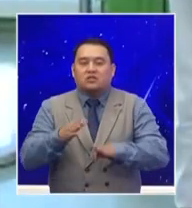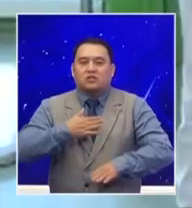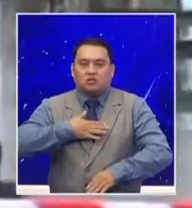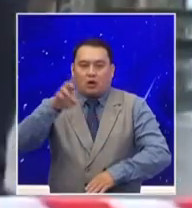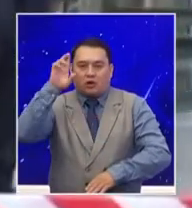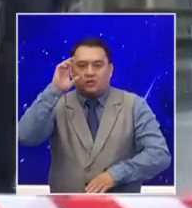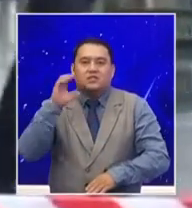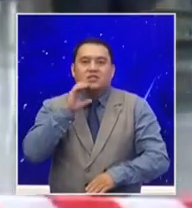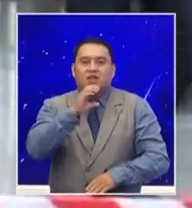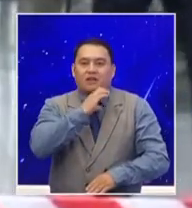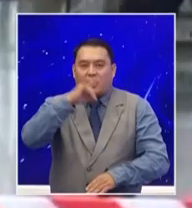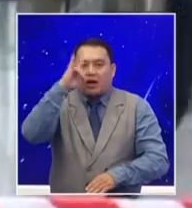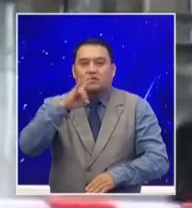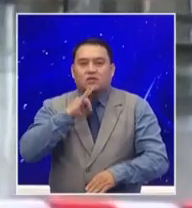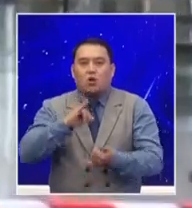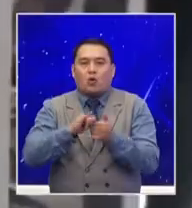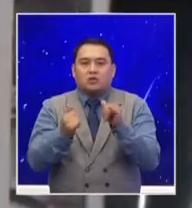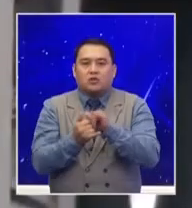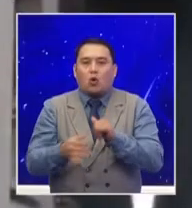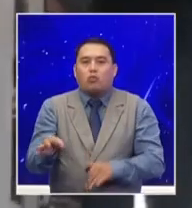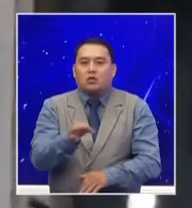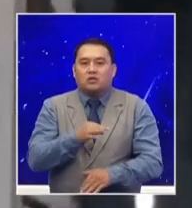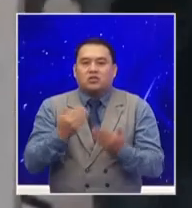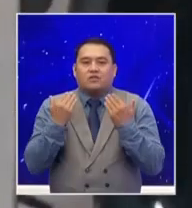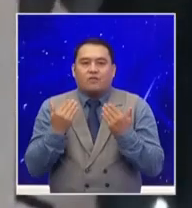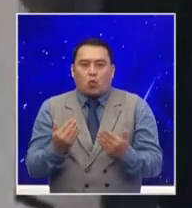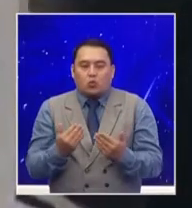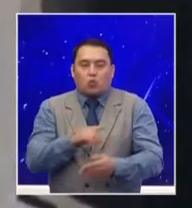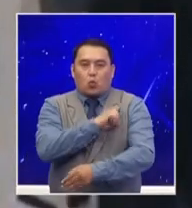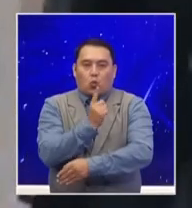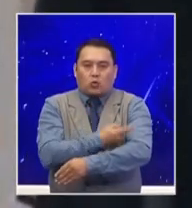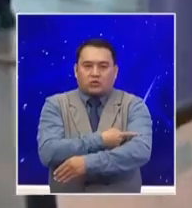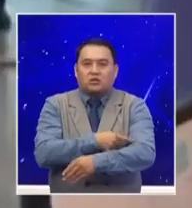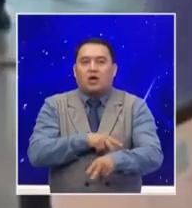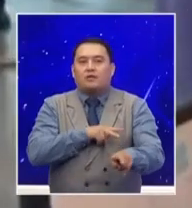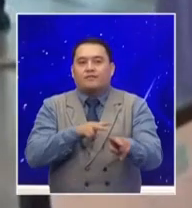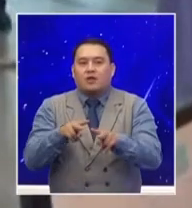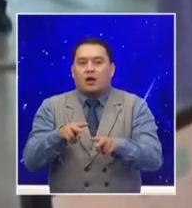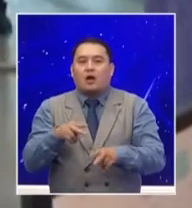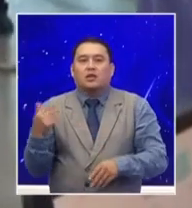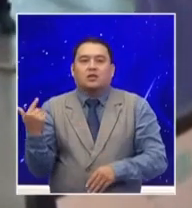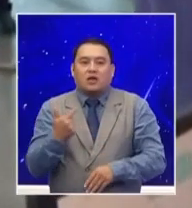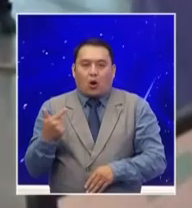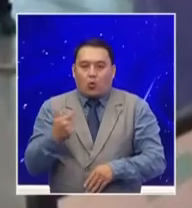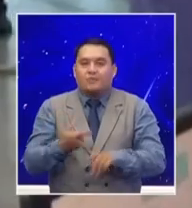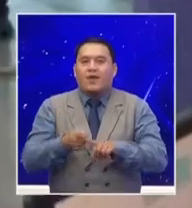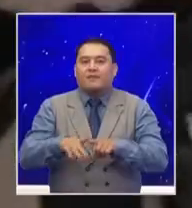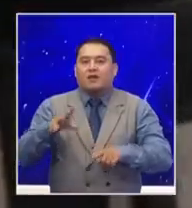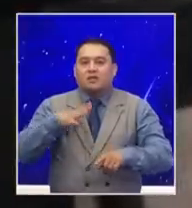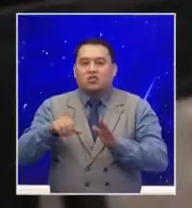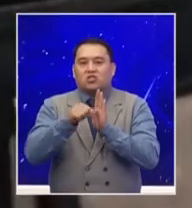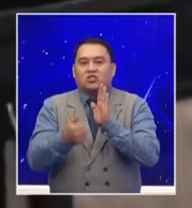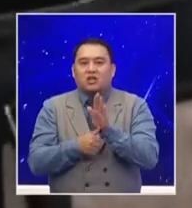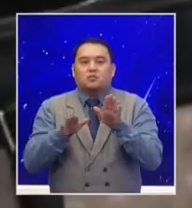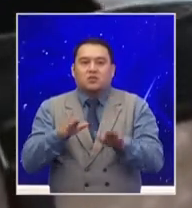В северо-казахстанской, восточно-казахстанской областях с сегодняшнего дня усиливают карантинные меры в Мангистау. Алматинская область на